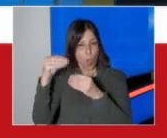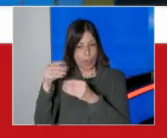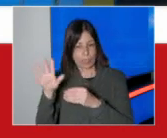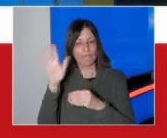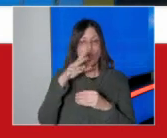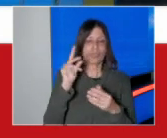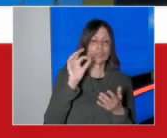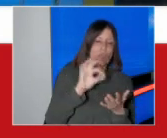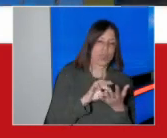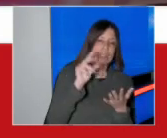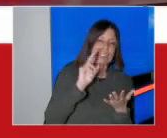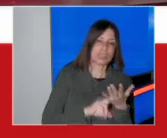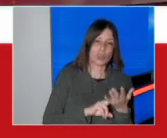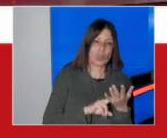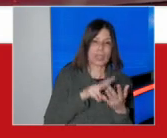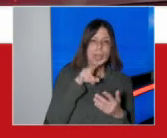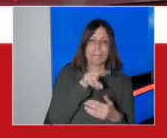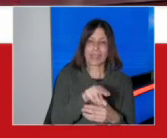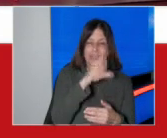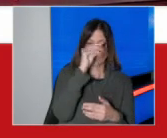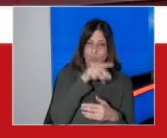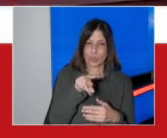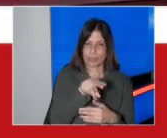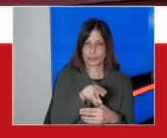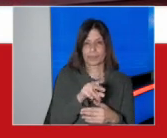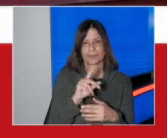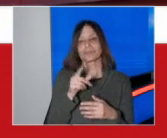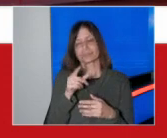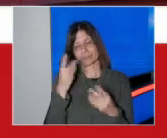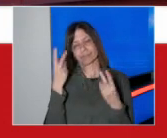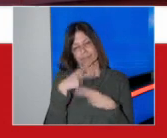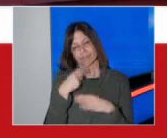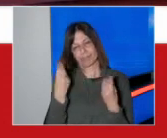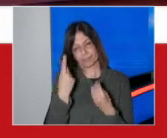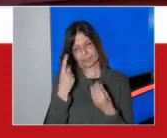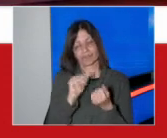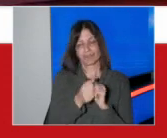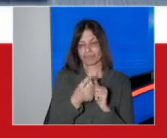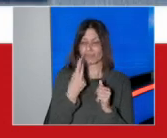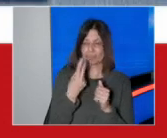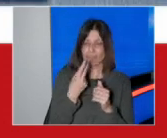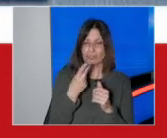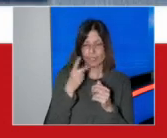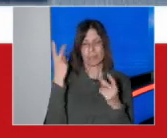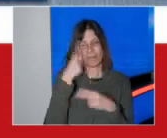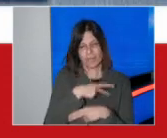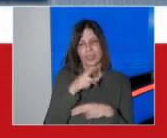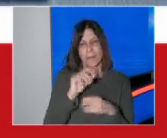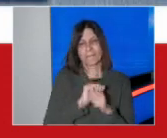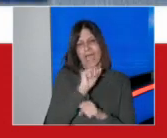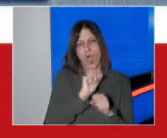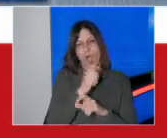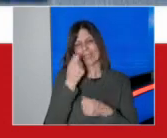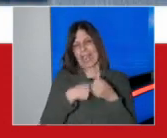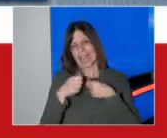זיכוי לבן זוג. טוב, איציק, מי כמוך מבין דבר אחד או שניים במחאות